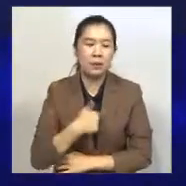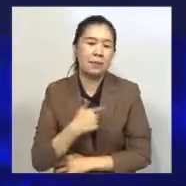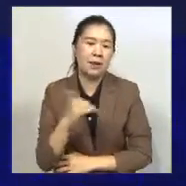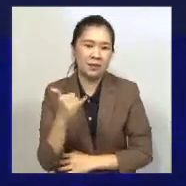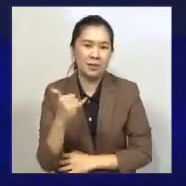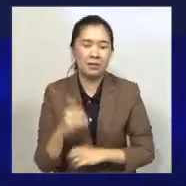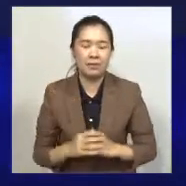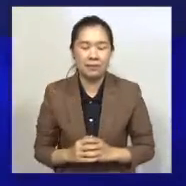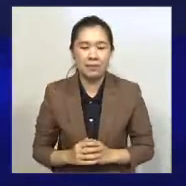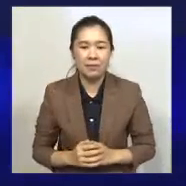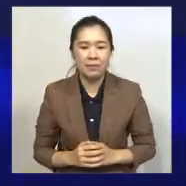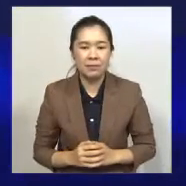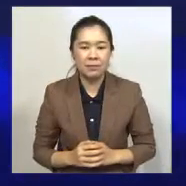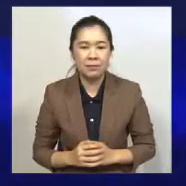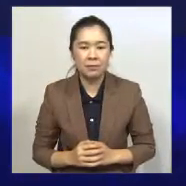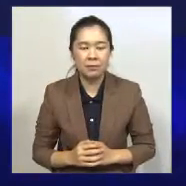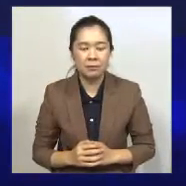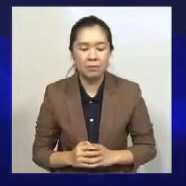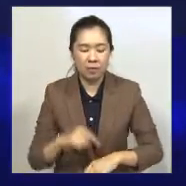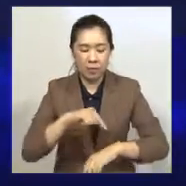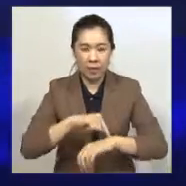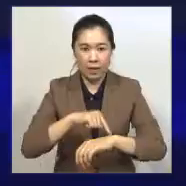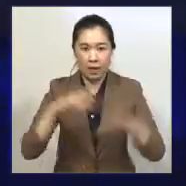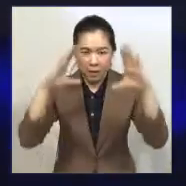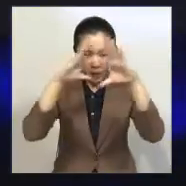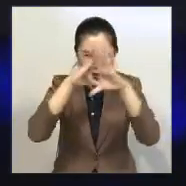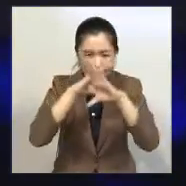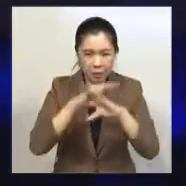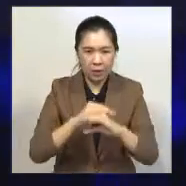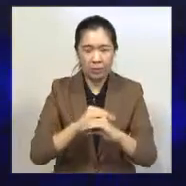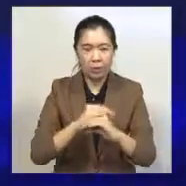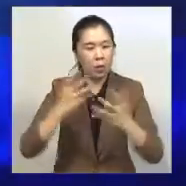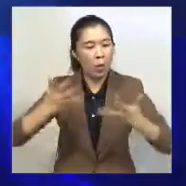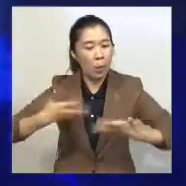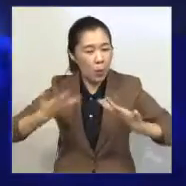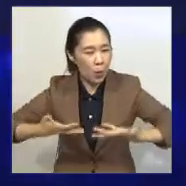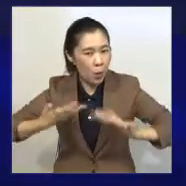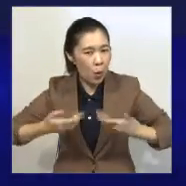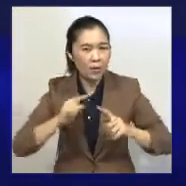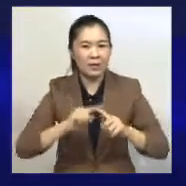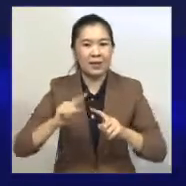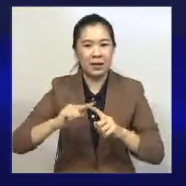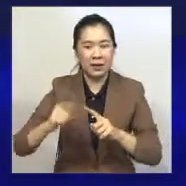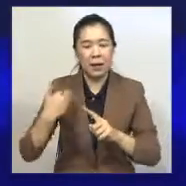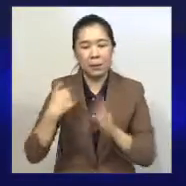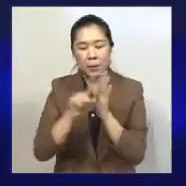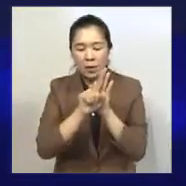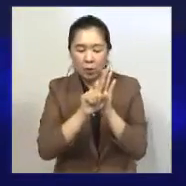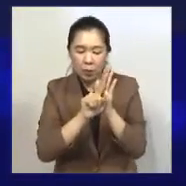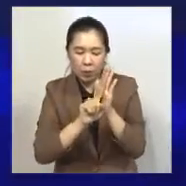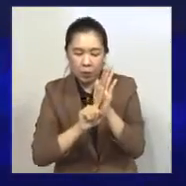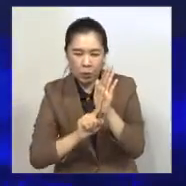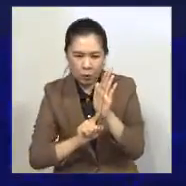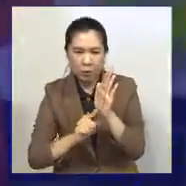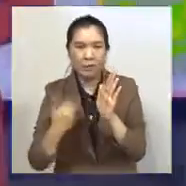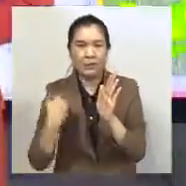ไม่ตายอ่ะนะฮะแล้วก็พอกลางคืนเนี่ยไอ้ความร้อนต่างๆเนี่ยมันจะอุณหภูมิมันเย็นลงใช่มั้ยโอก